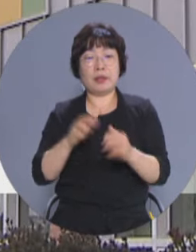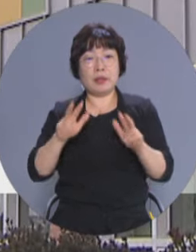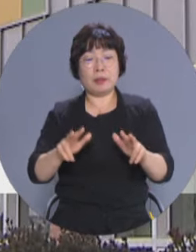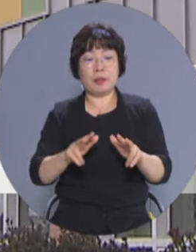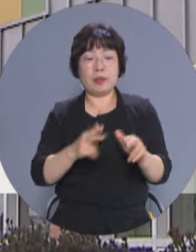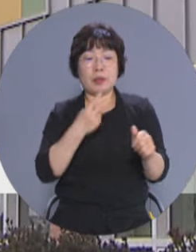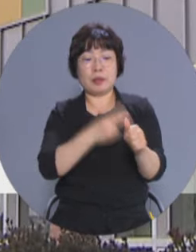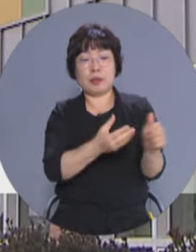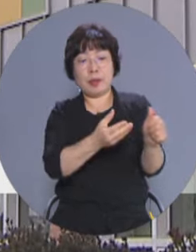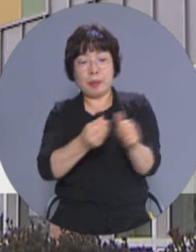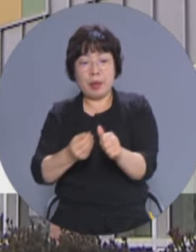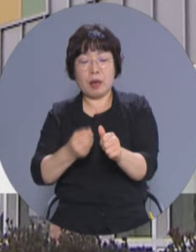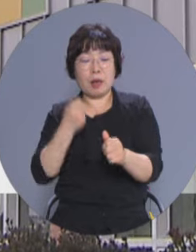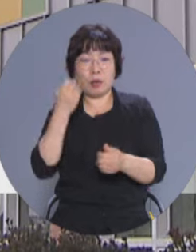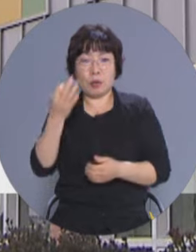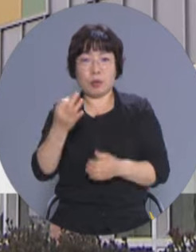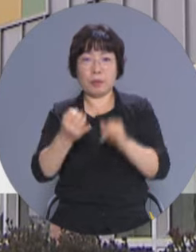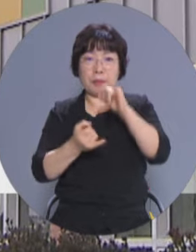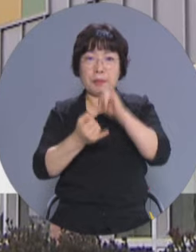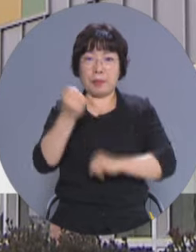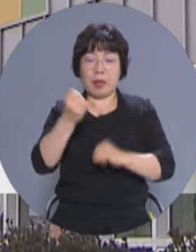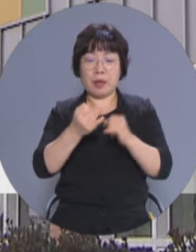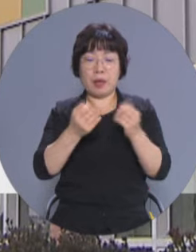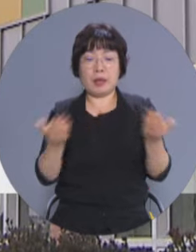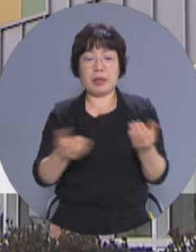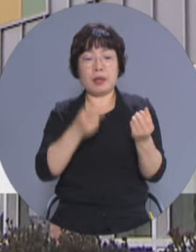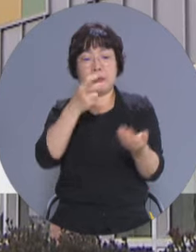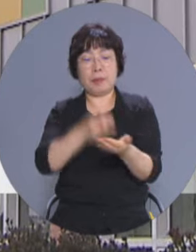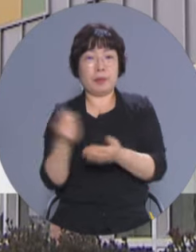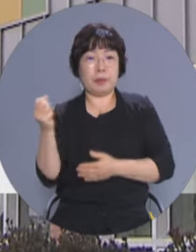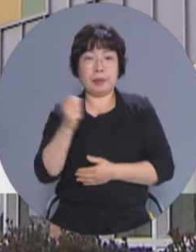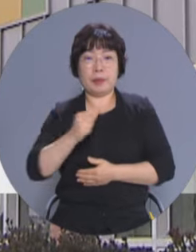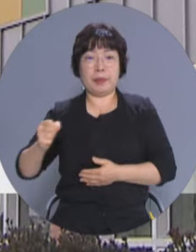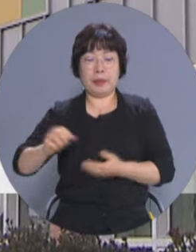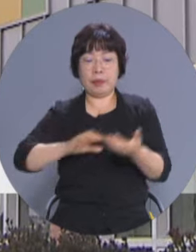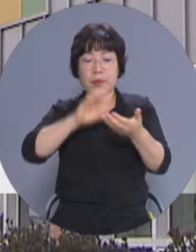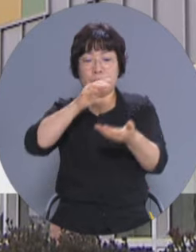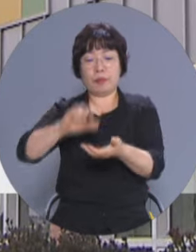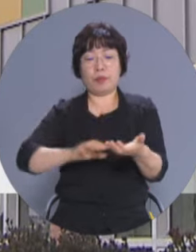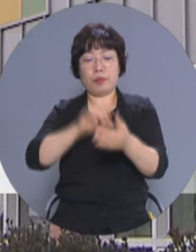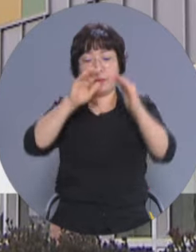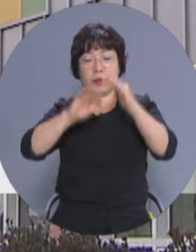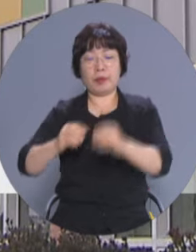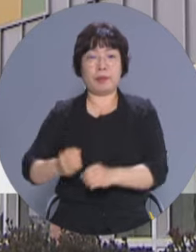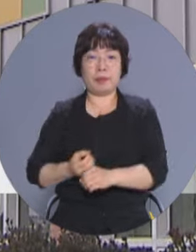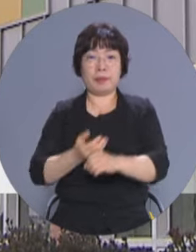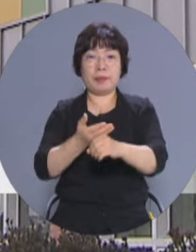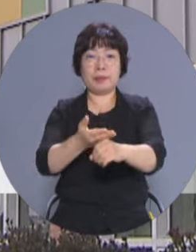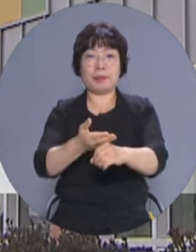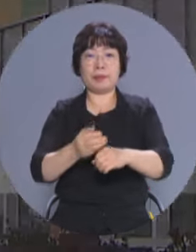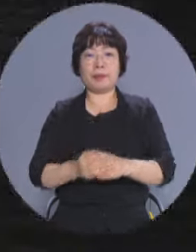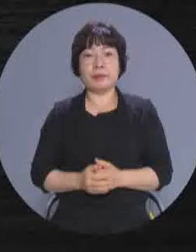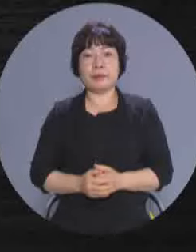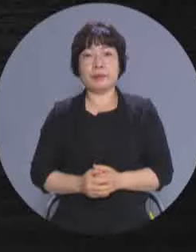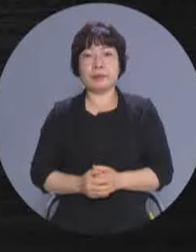이번에는 강사 임금 체불과 근로기준법 위반 문제가 불거진 건데요. 김단비 기자의 보도입니다.